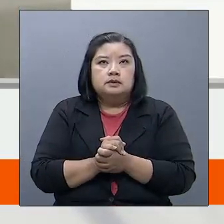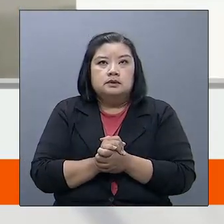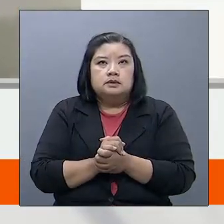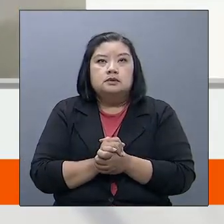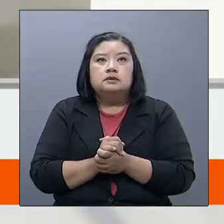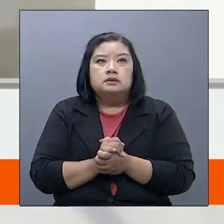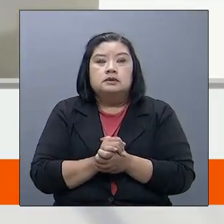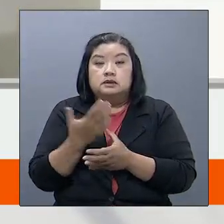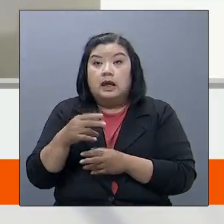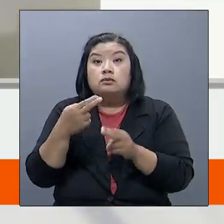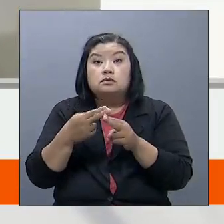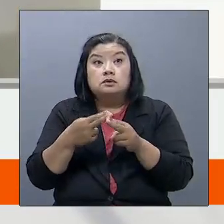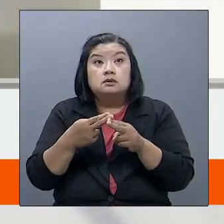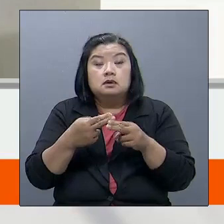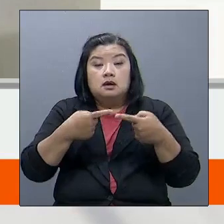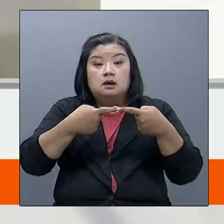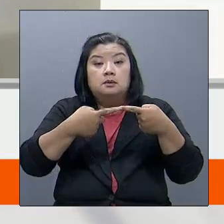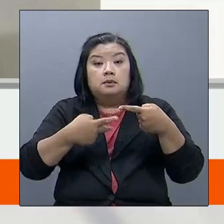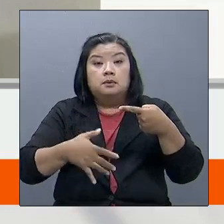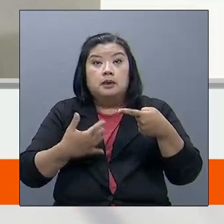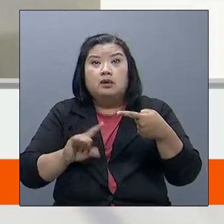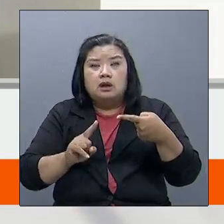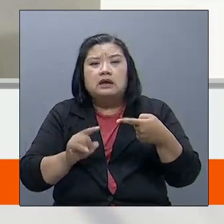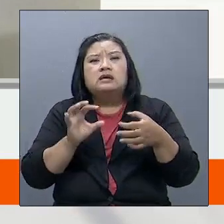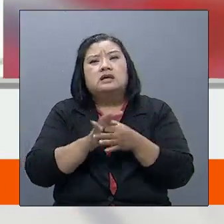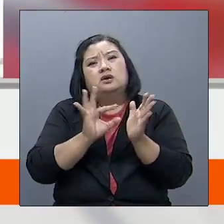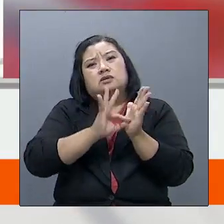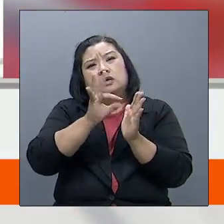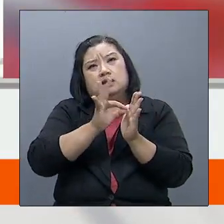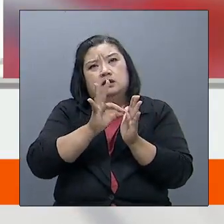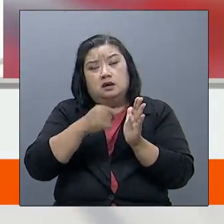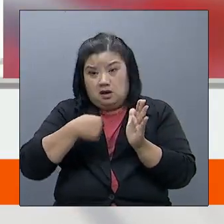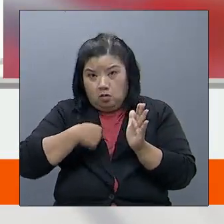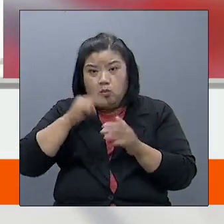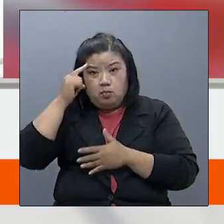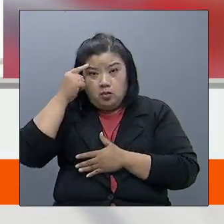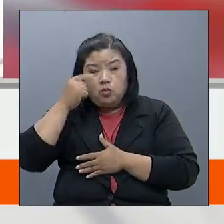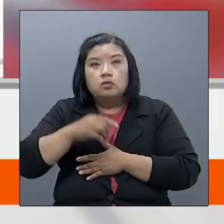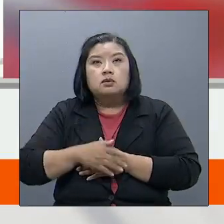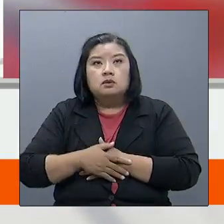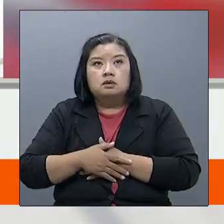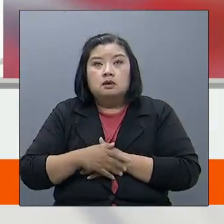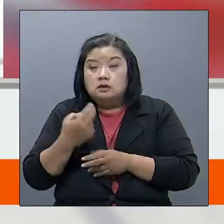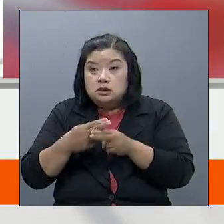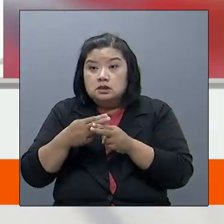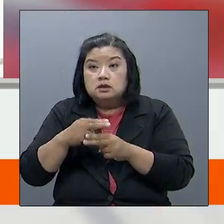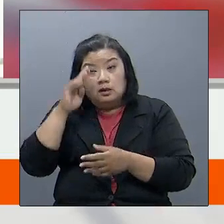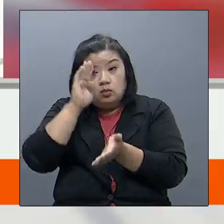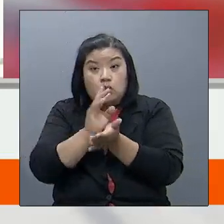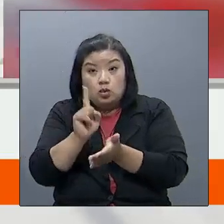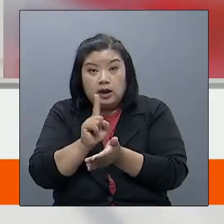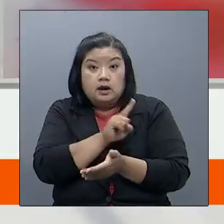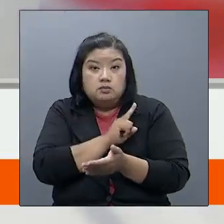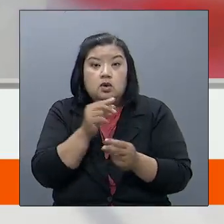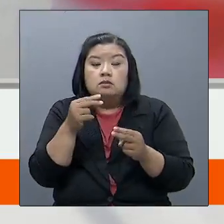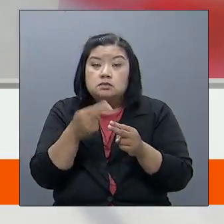เผยแพร่รายชื่อไปนะมันเป็นรายชื่อของสติ๊กเกอร์ไงเราไม่ได้เป็นระบุว่าเป็นนายตำรวจชื่ออะไรหรืออะไรเงี้ย ครับค่ะ